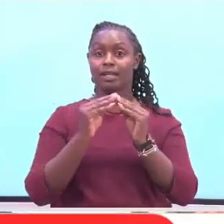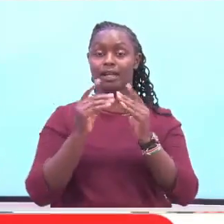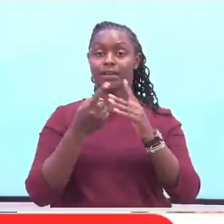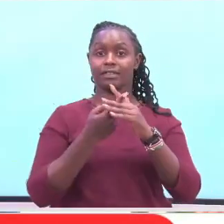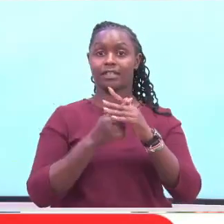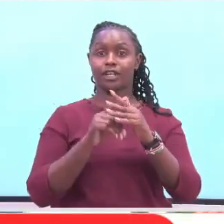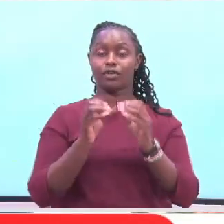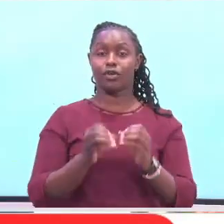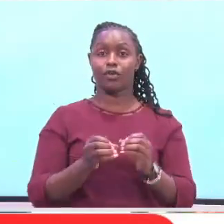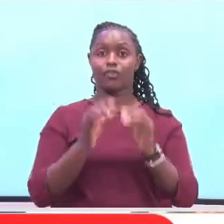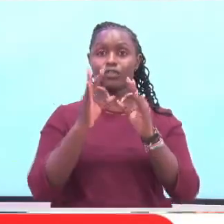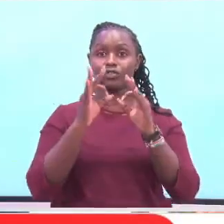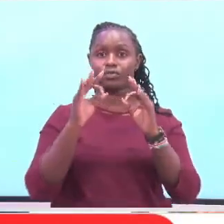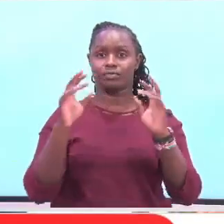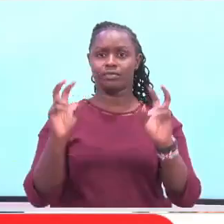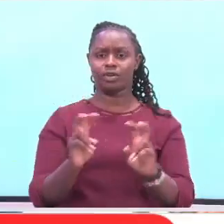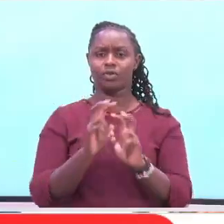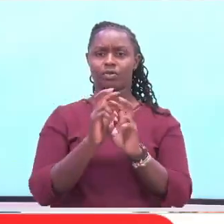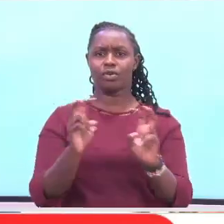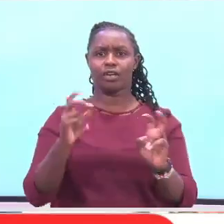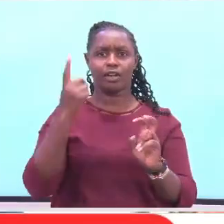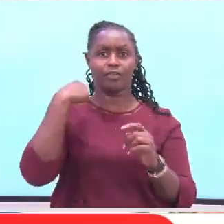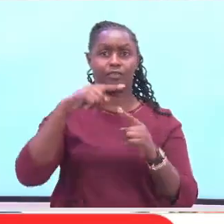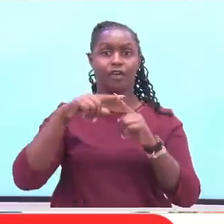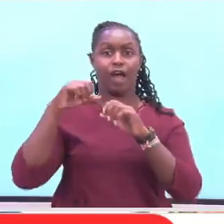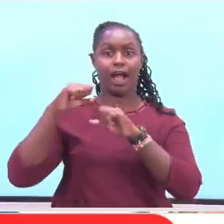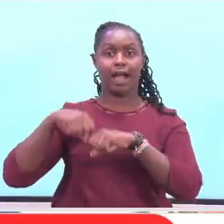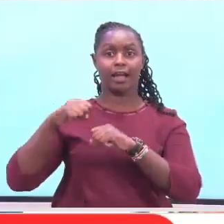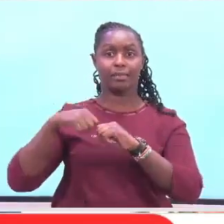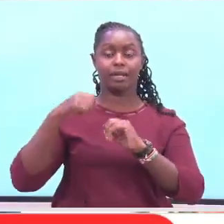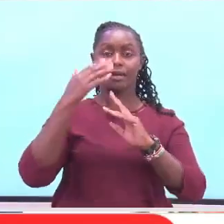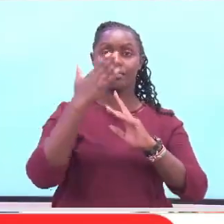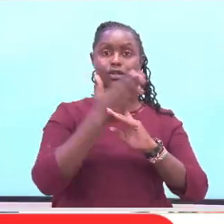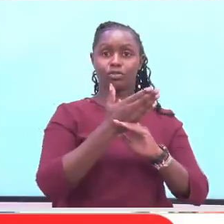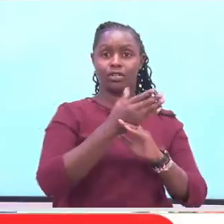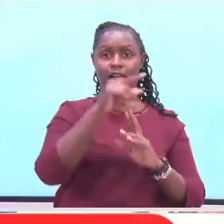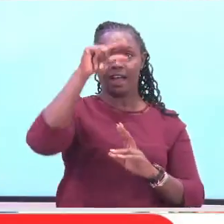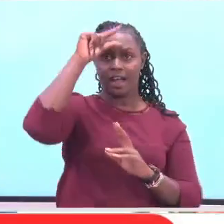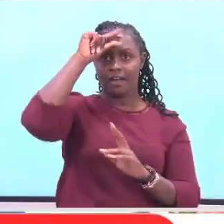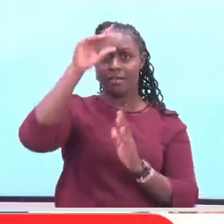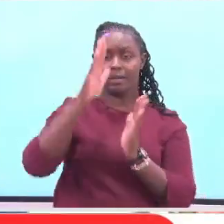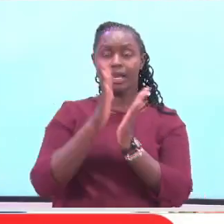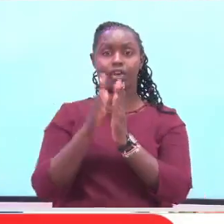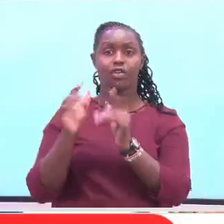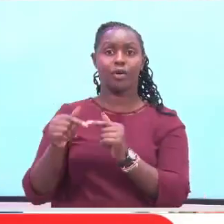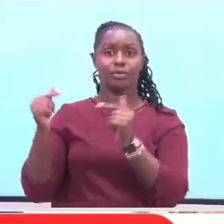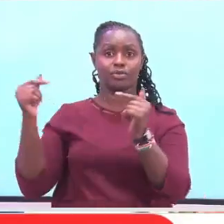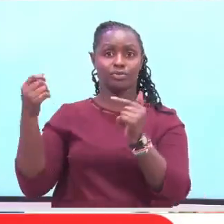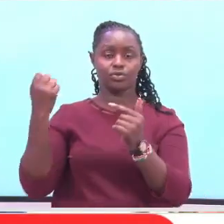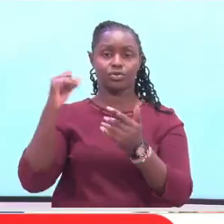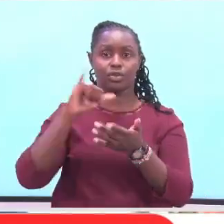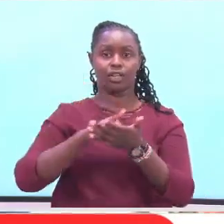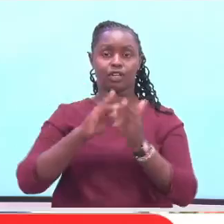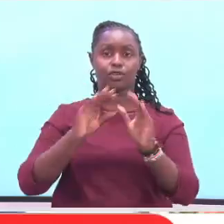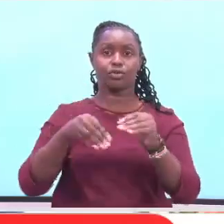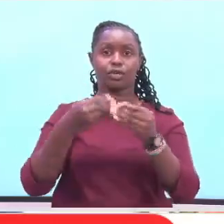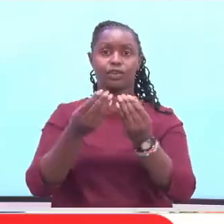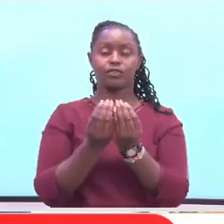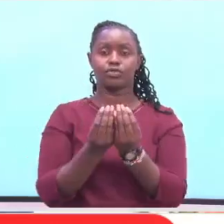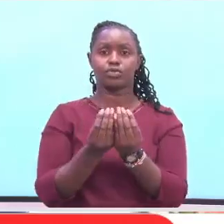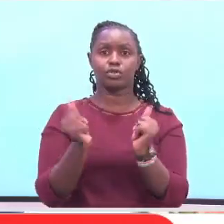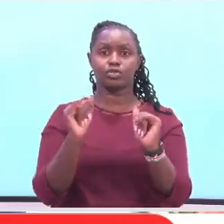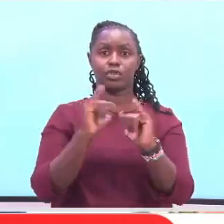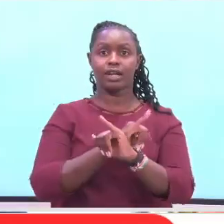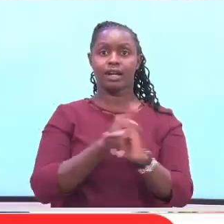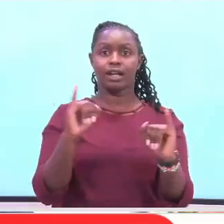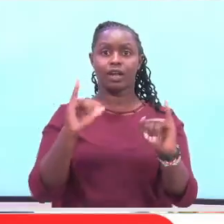mzima wa kutafuta maelewano kati ya Kenya Kwanza na Azimio ili kutoa suluhu kamili kwa tofauti zao baada